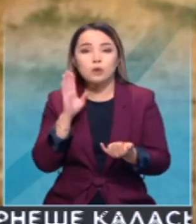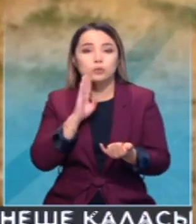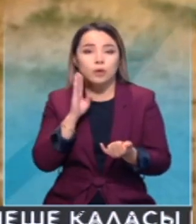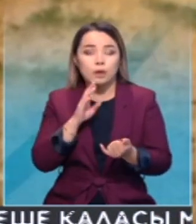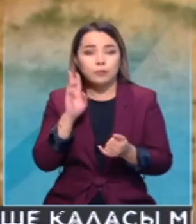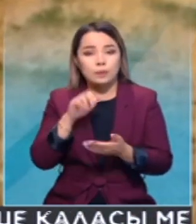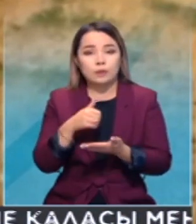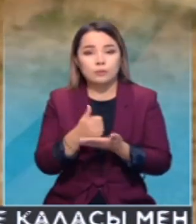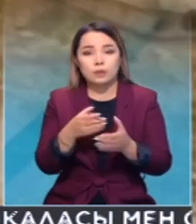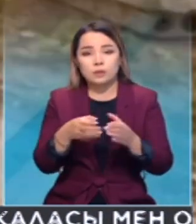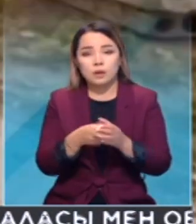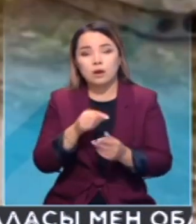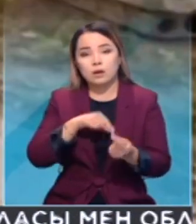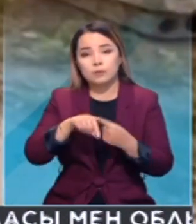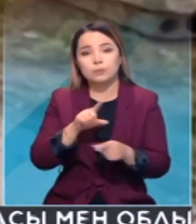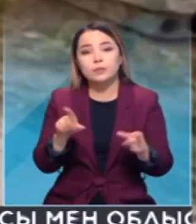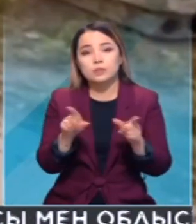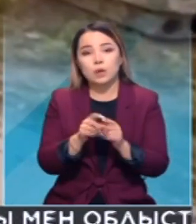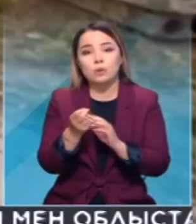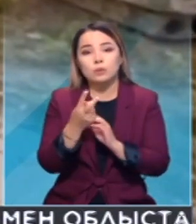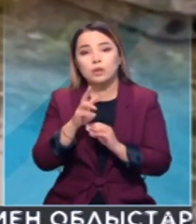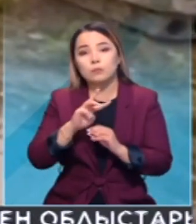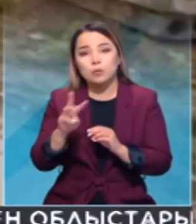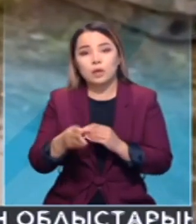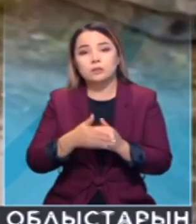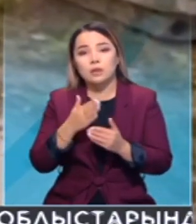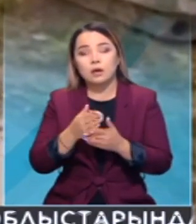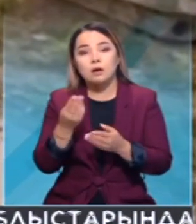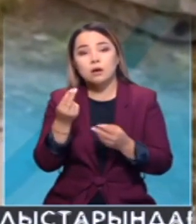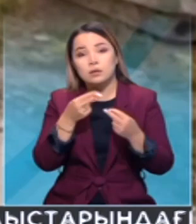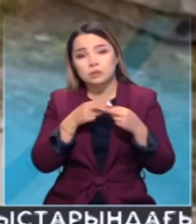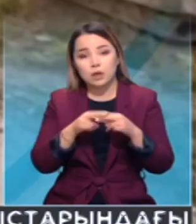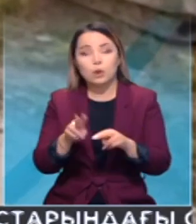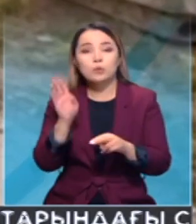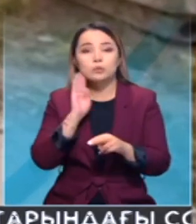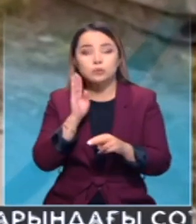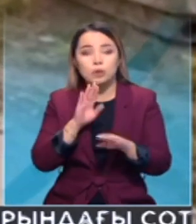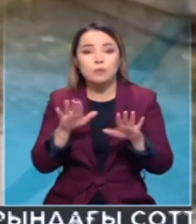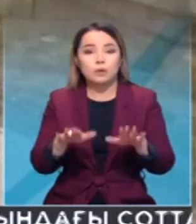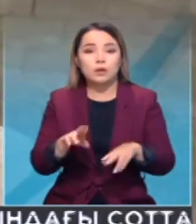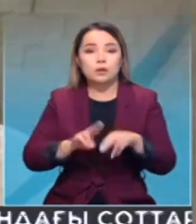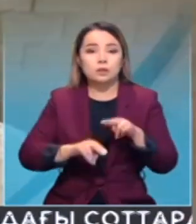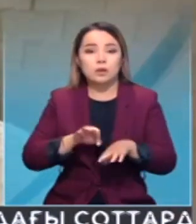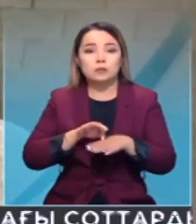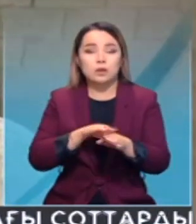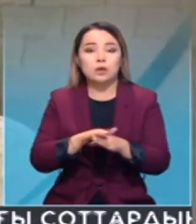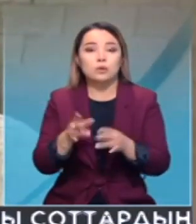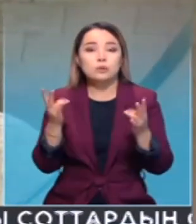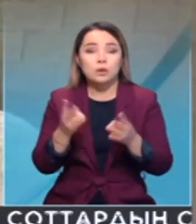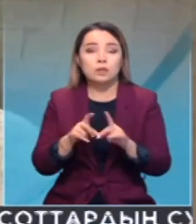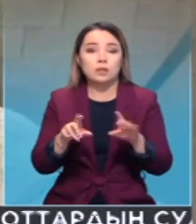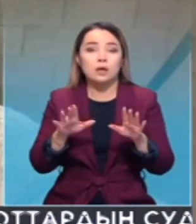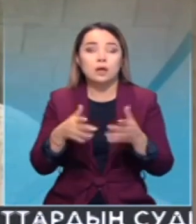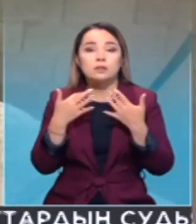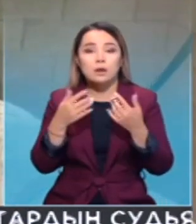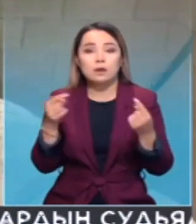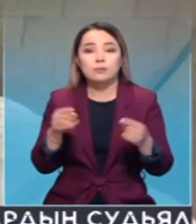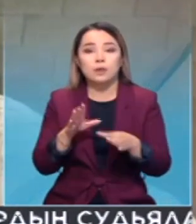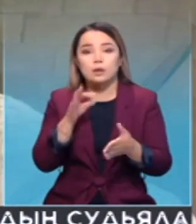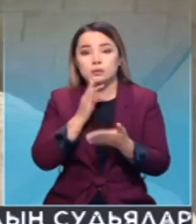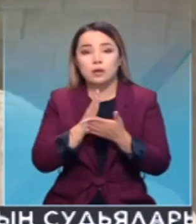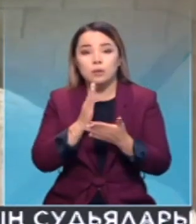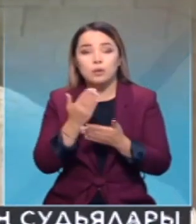басшылары және кәсіпкер бірлесіп 12 миллионнан астам қаржыға су мұнарасын салу тиіс болған. Алайда нысан талапқа сай